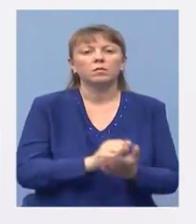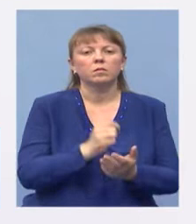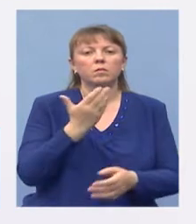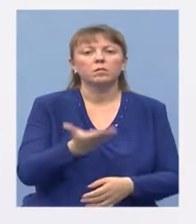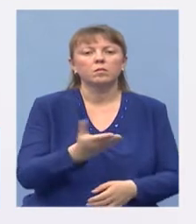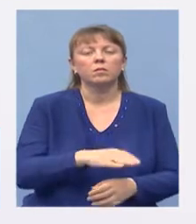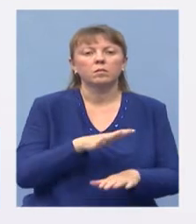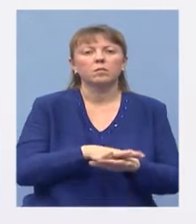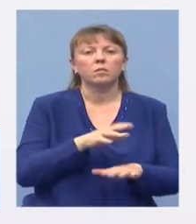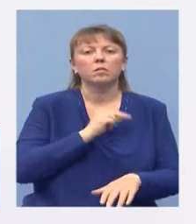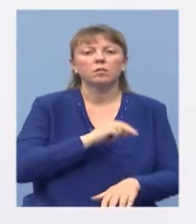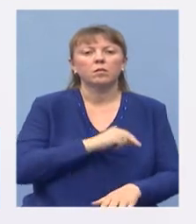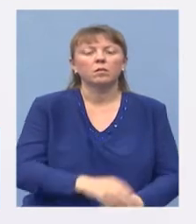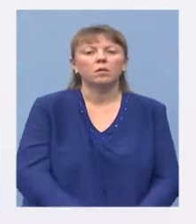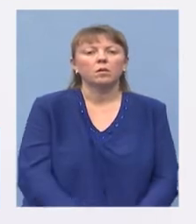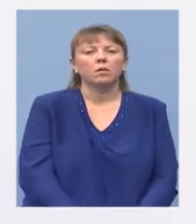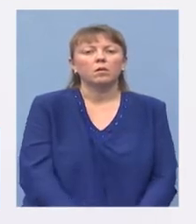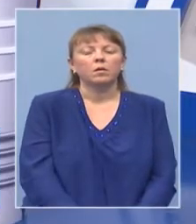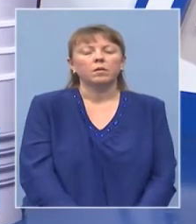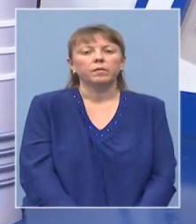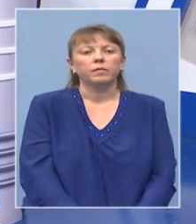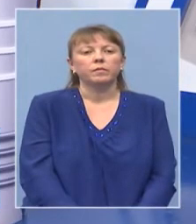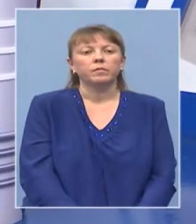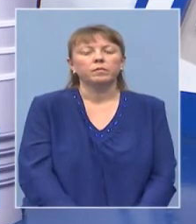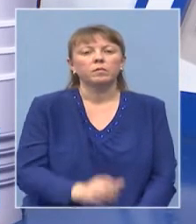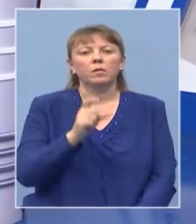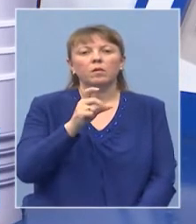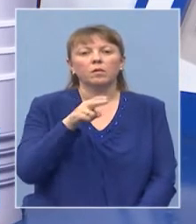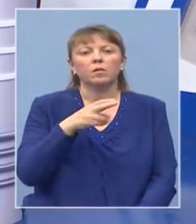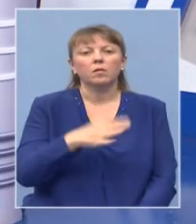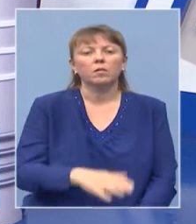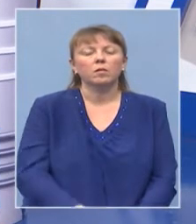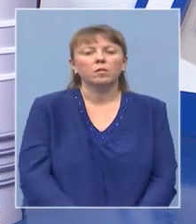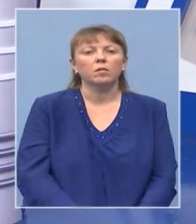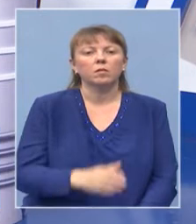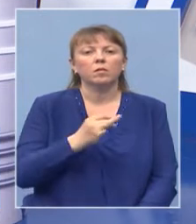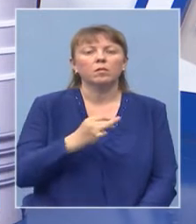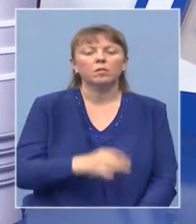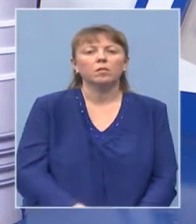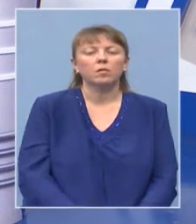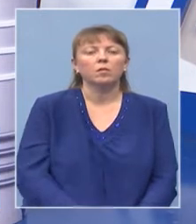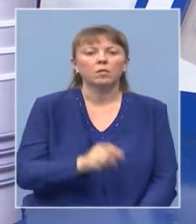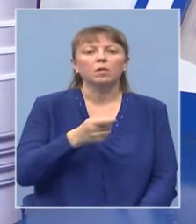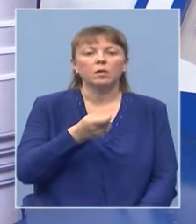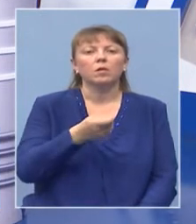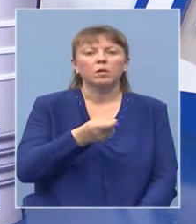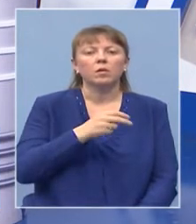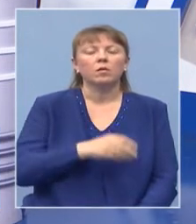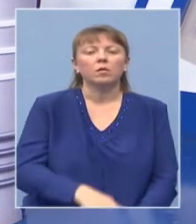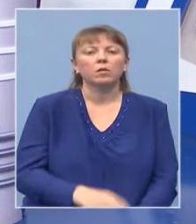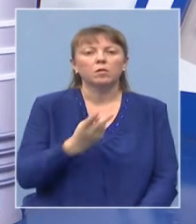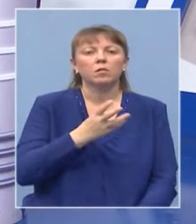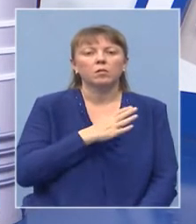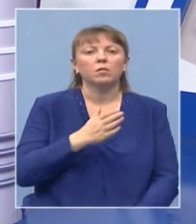приложениями банка второго уровня. Да, я помню, что вот с этими ЭЦП была целая такая, такой ажиотаж, когда люди с флешками приходили, тоже